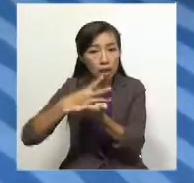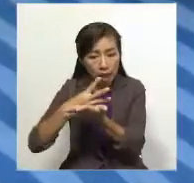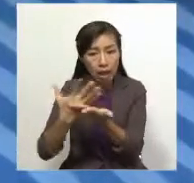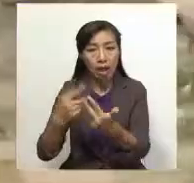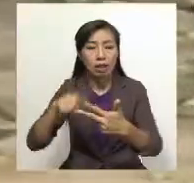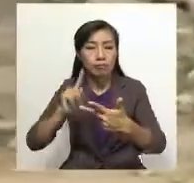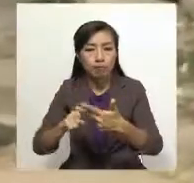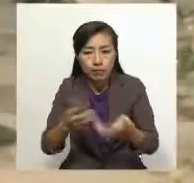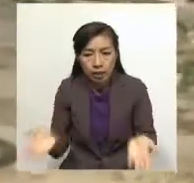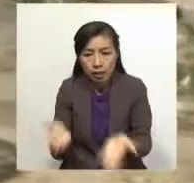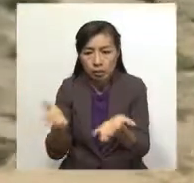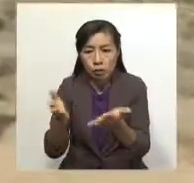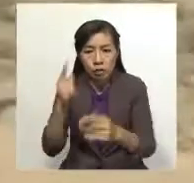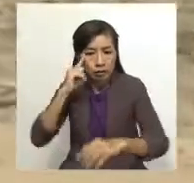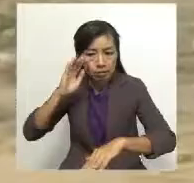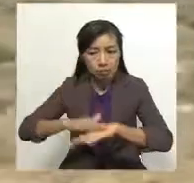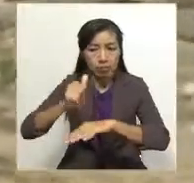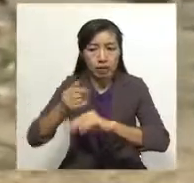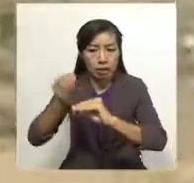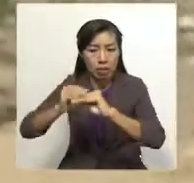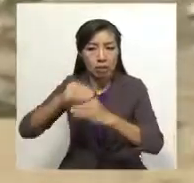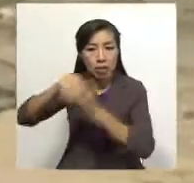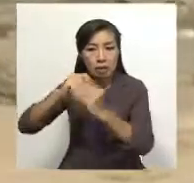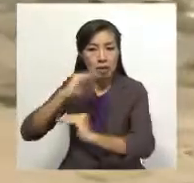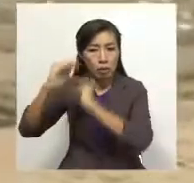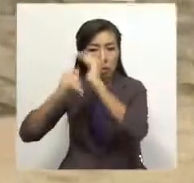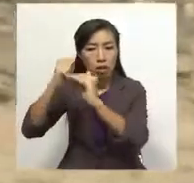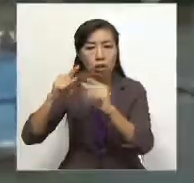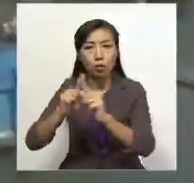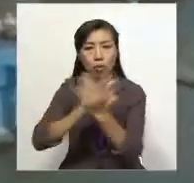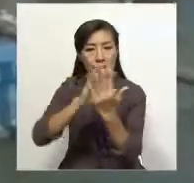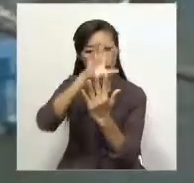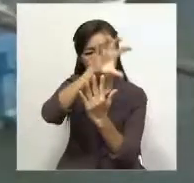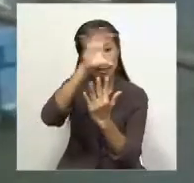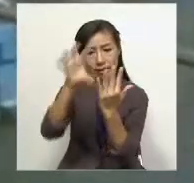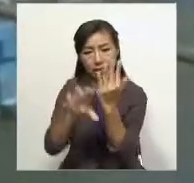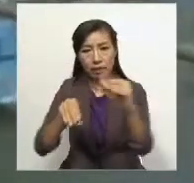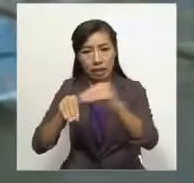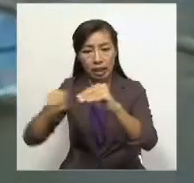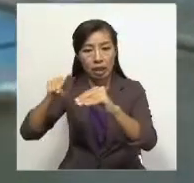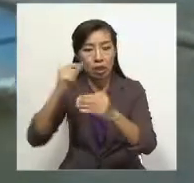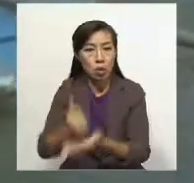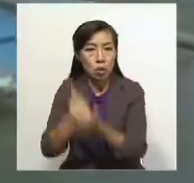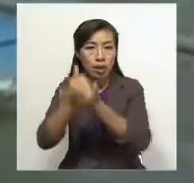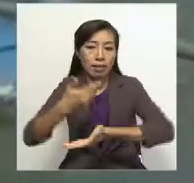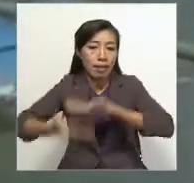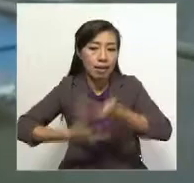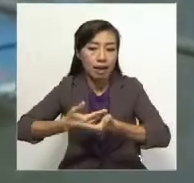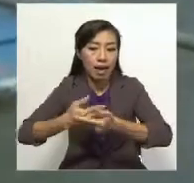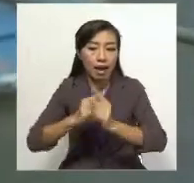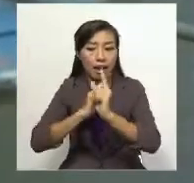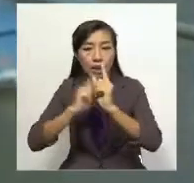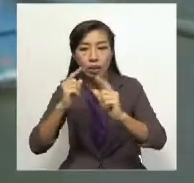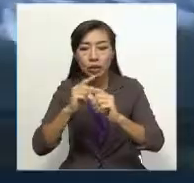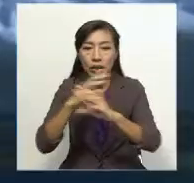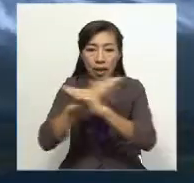การเพิ่มขีดความสามารถและสร้างความเจริญเติบโตทางเศรษฐกิจแนวชายแดนเพื่ออำนวยความสะดวกในการติดต่อค้าขายระหว่างกัน